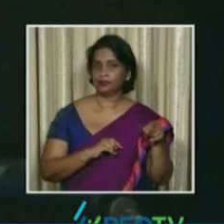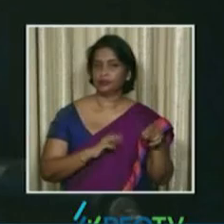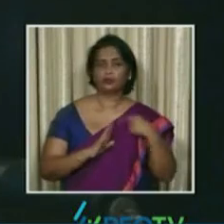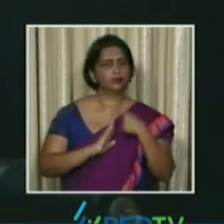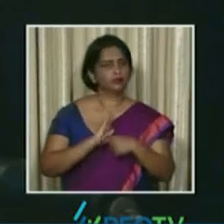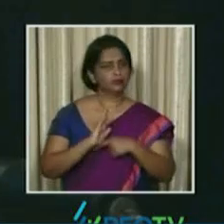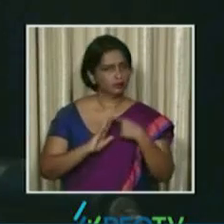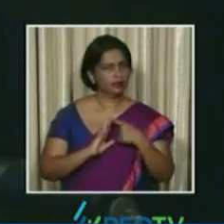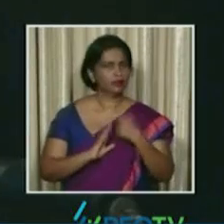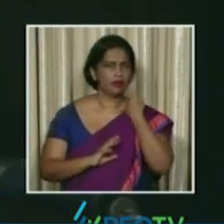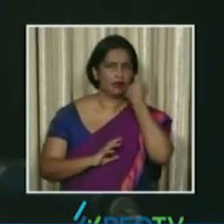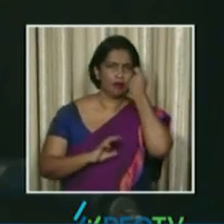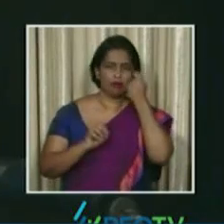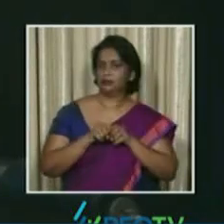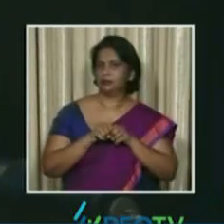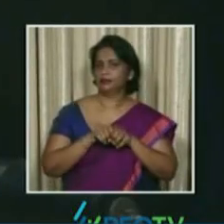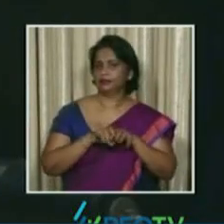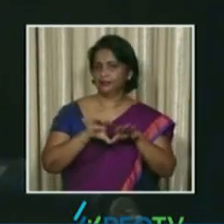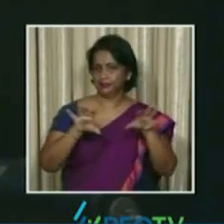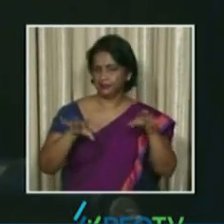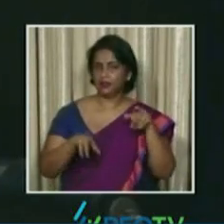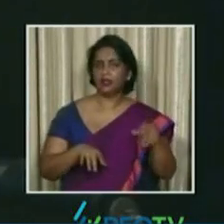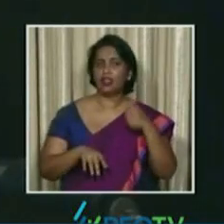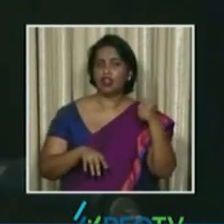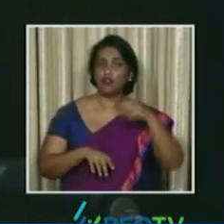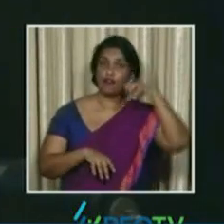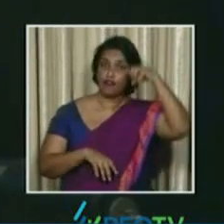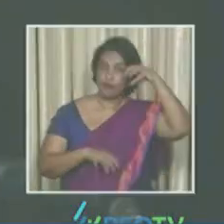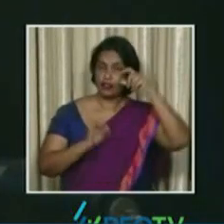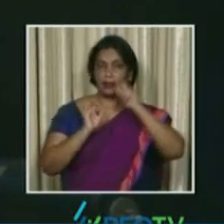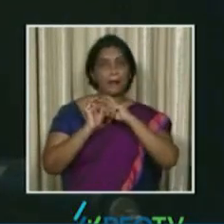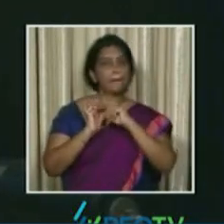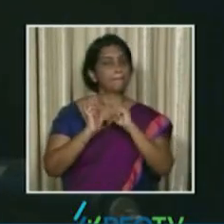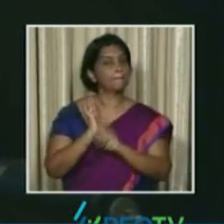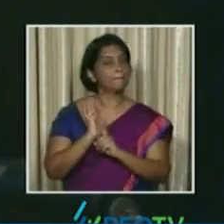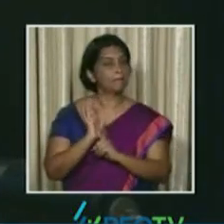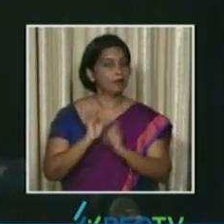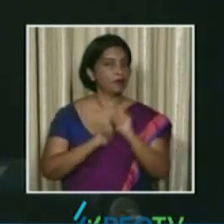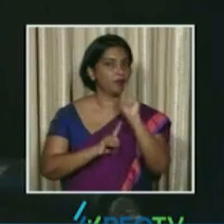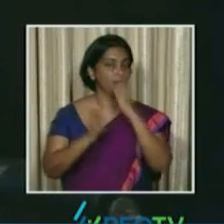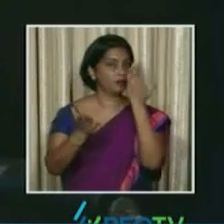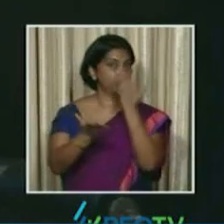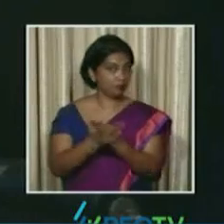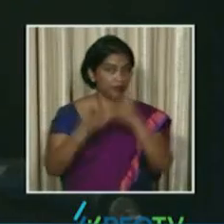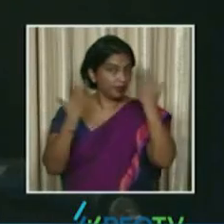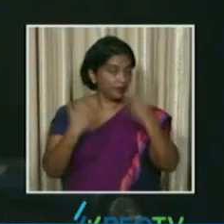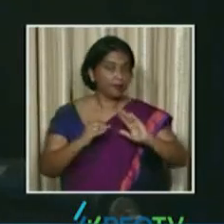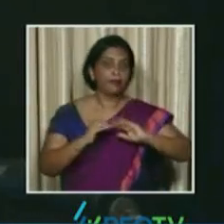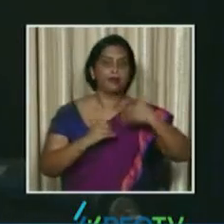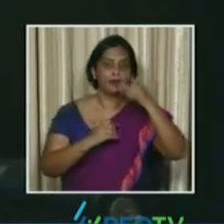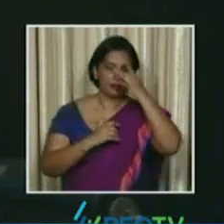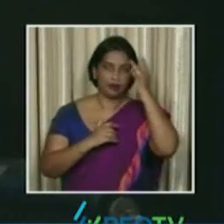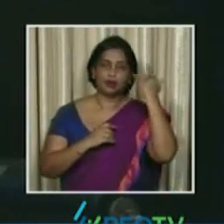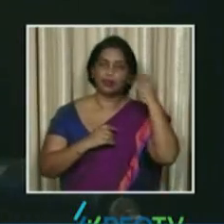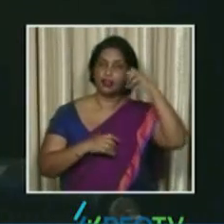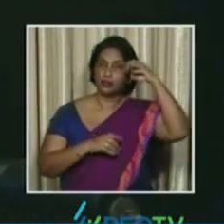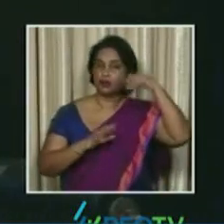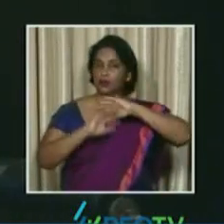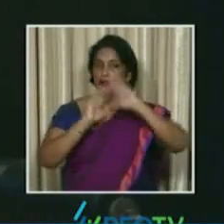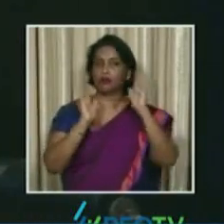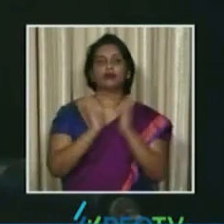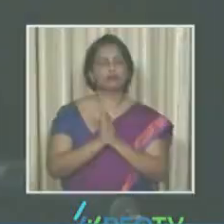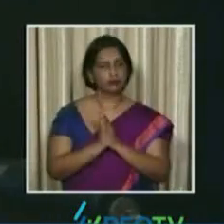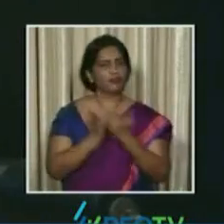රටේ මතයක් නිර්මාණය කළ තිබුණා නව විදුලි බල පනත පාර්ලිමේන්තුවේ සම්මත වුණාට පස්සේ විදුලි බල ක්ෂේත්‍රයේ